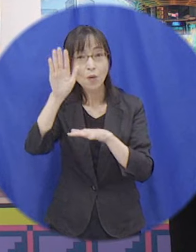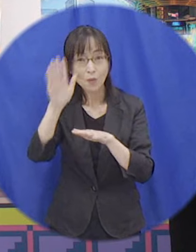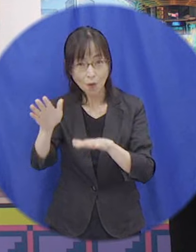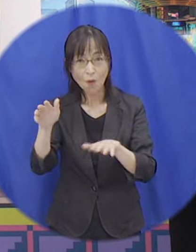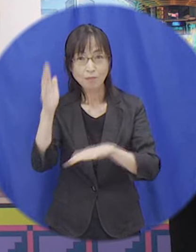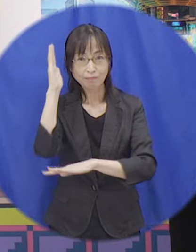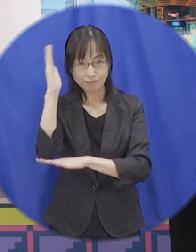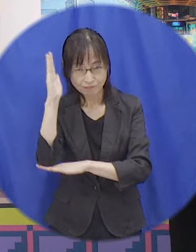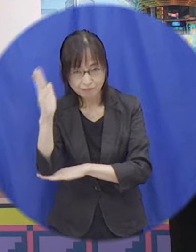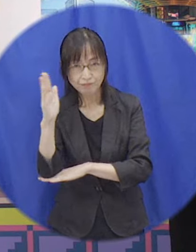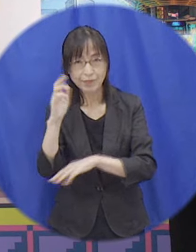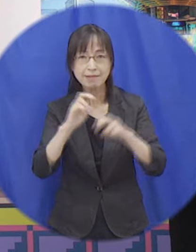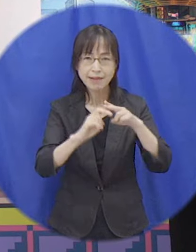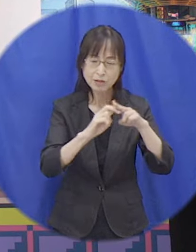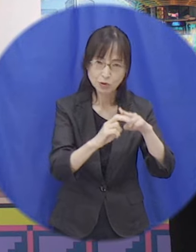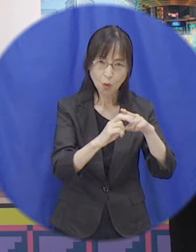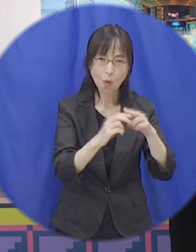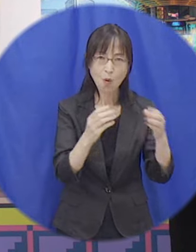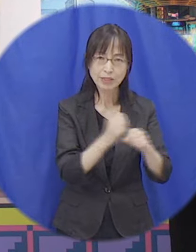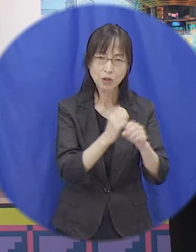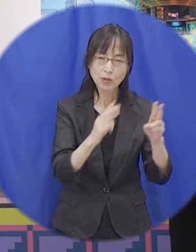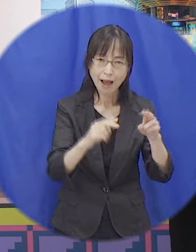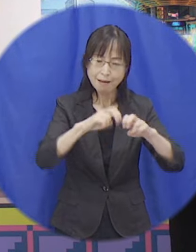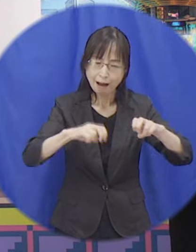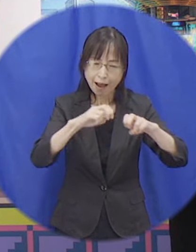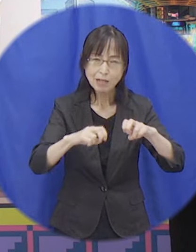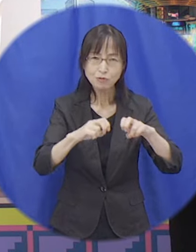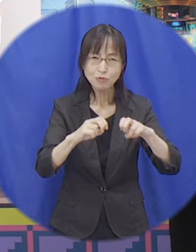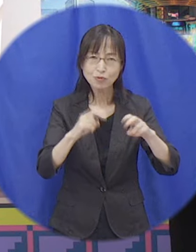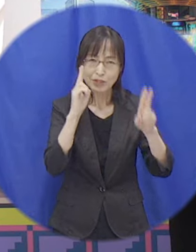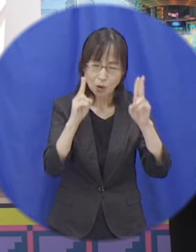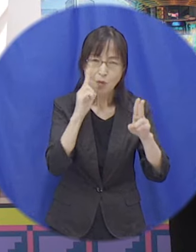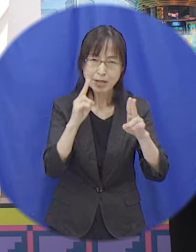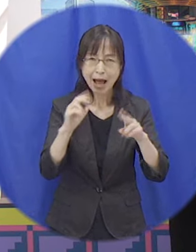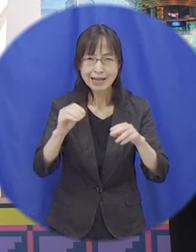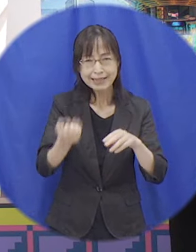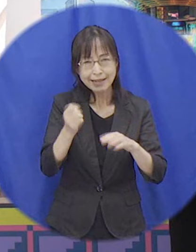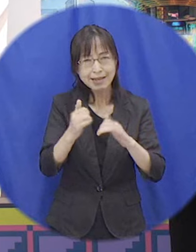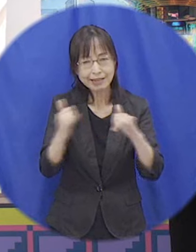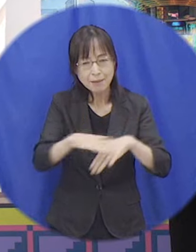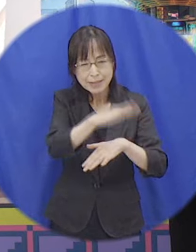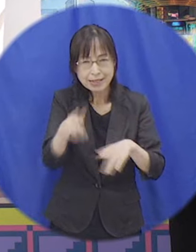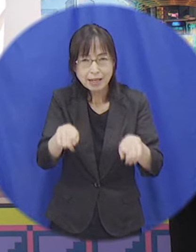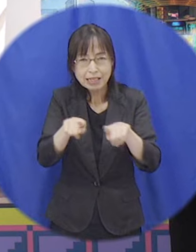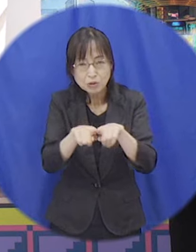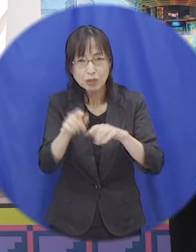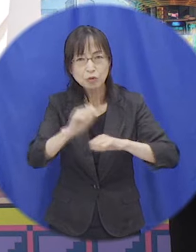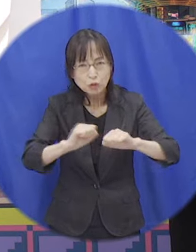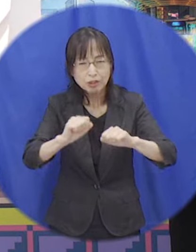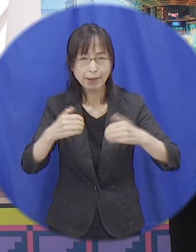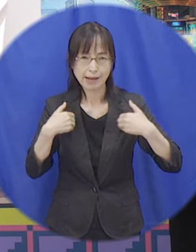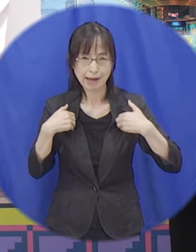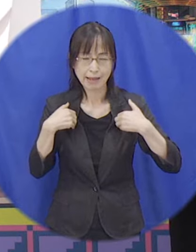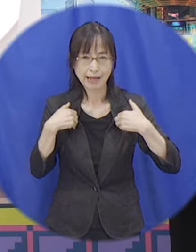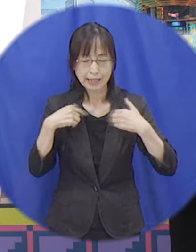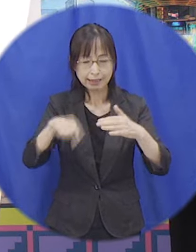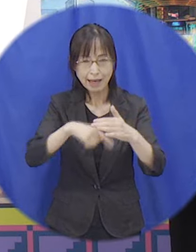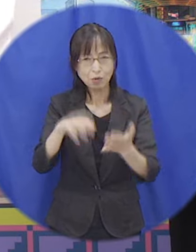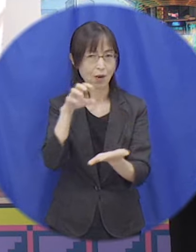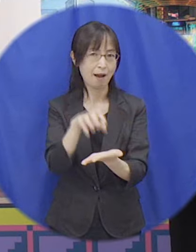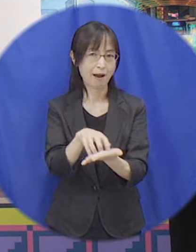鉄道事業者、地権者、開発事業者の方々と連携して取り組むべき内容を示しています。ぜひご